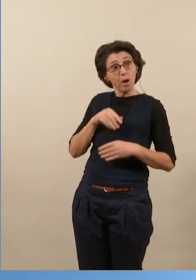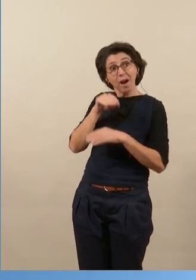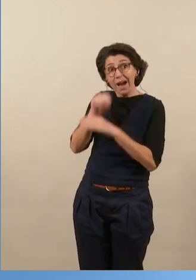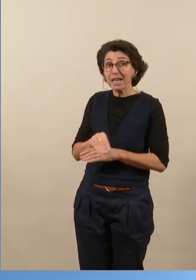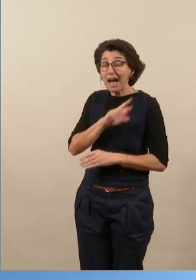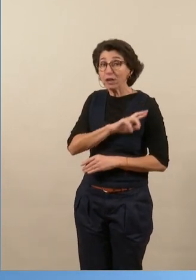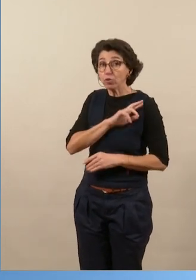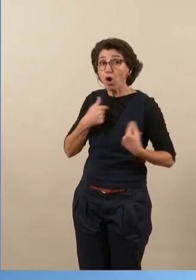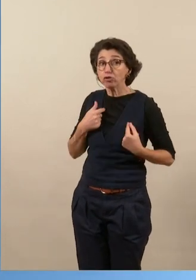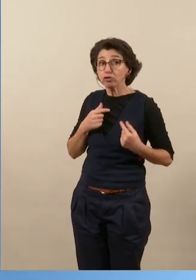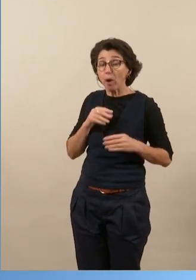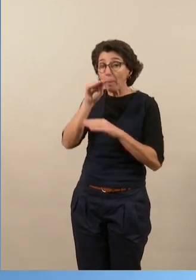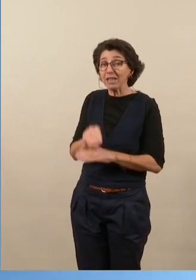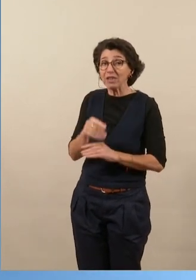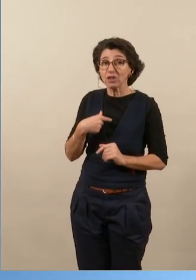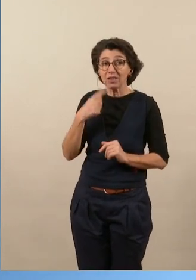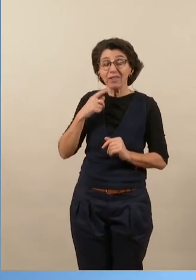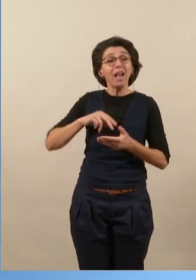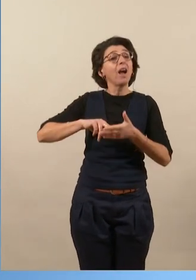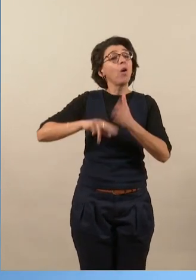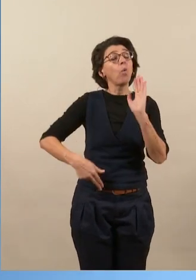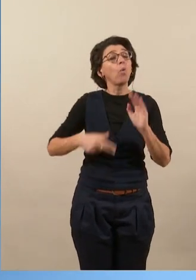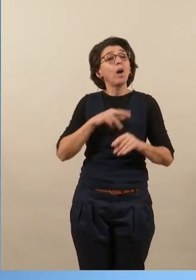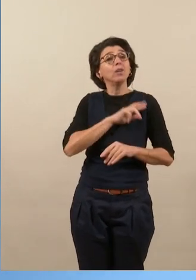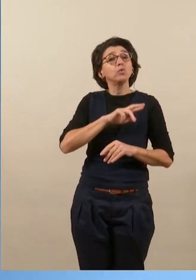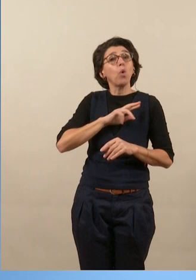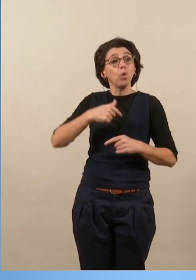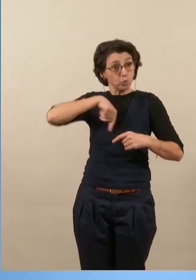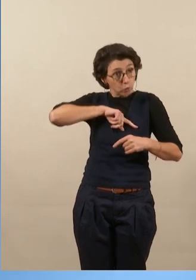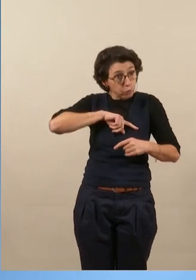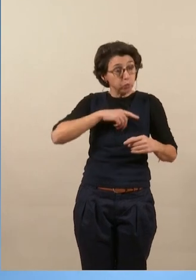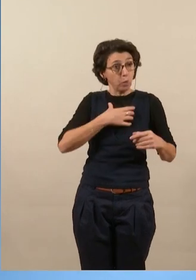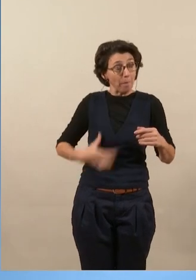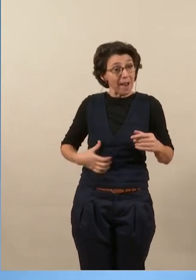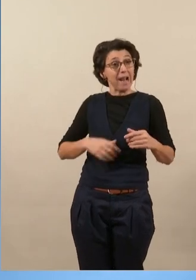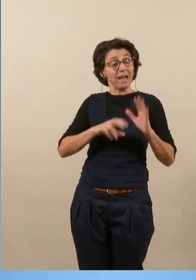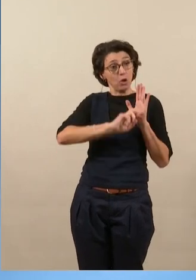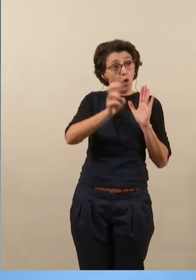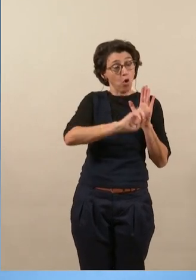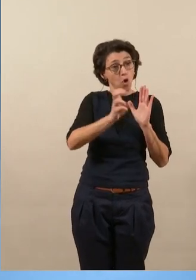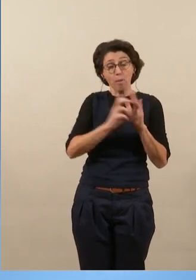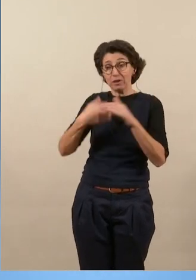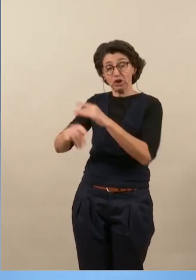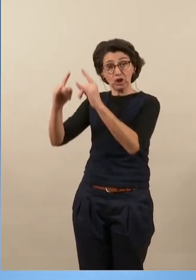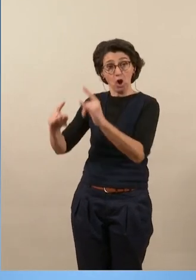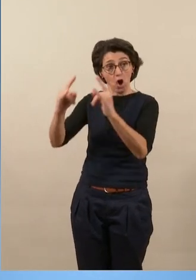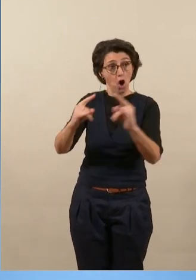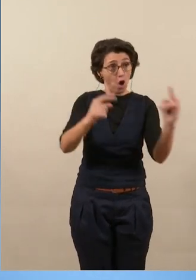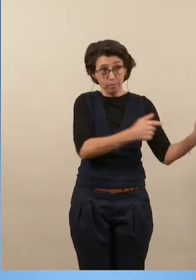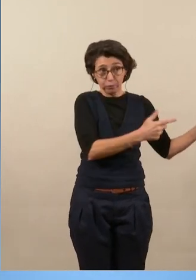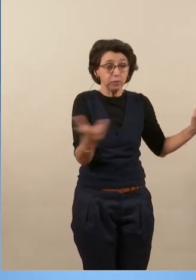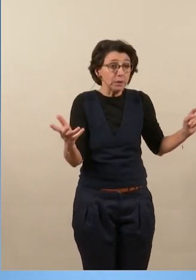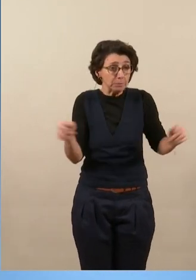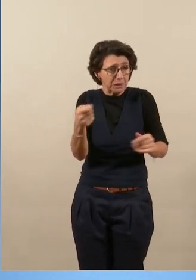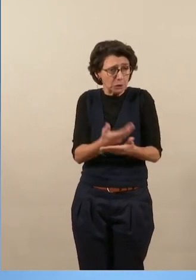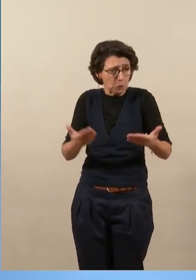dire que le contrat d'assurance que nous avons pris nous mérit gronhom ne s'activera pas dans les camps deslas de nos réfugiés ce qui